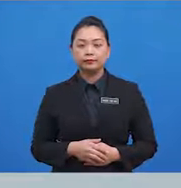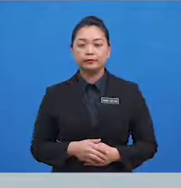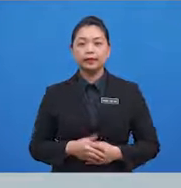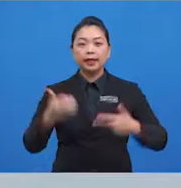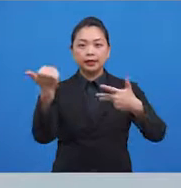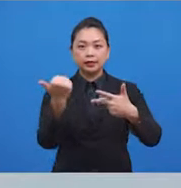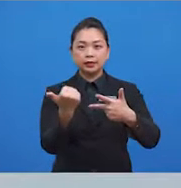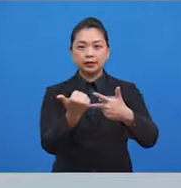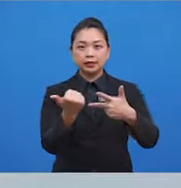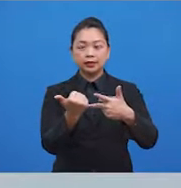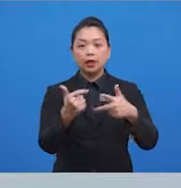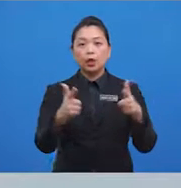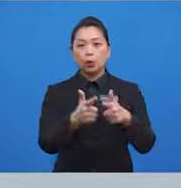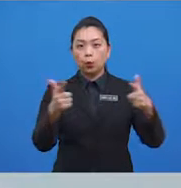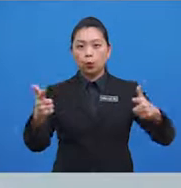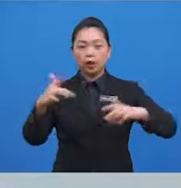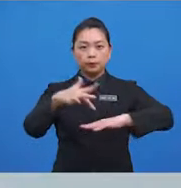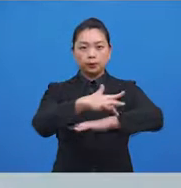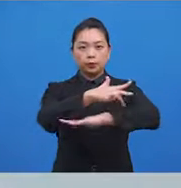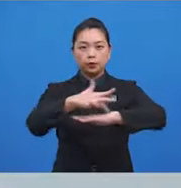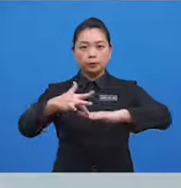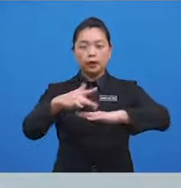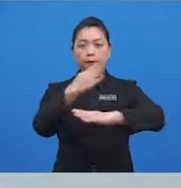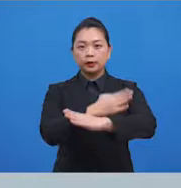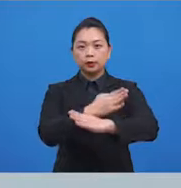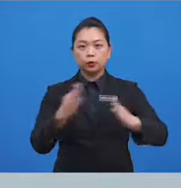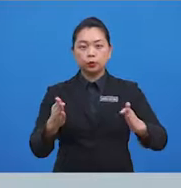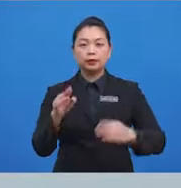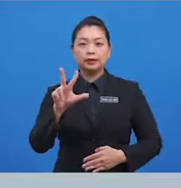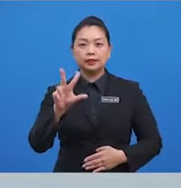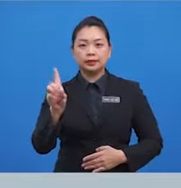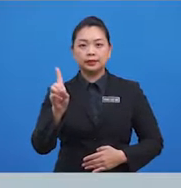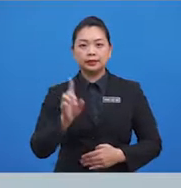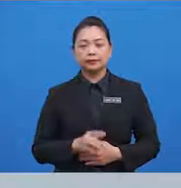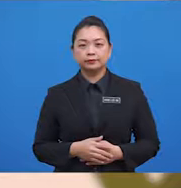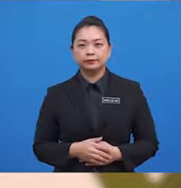yang ketiga, luas permukaan bentuk 3 dimensi.